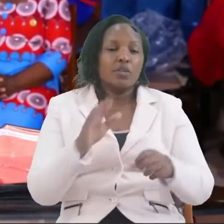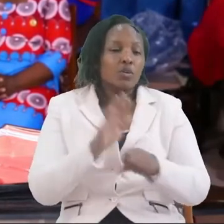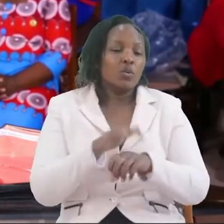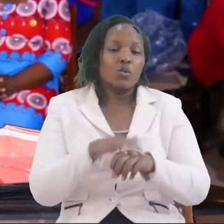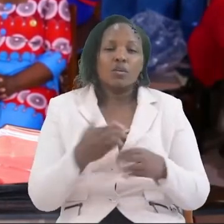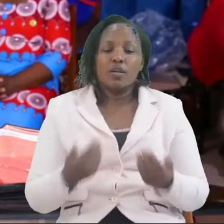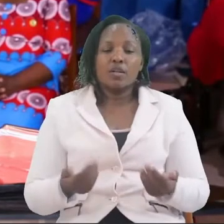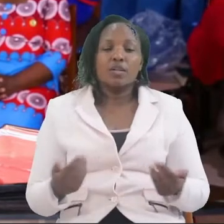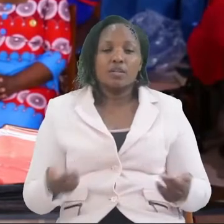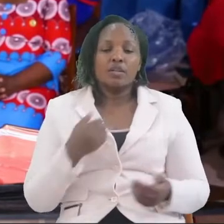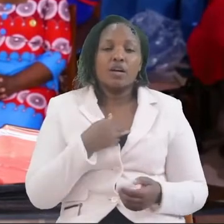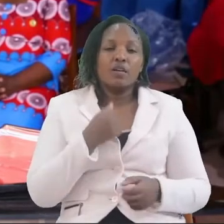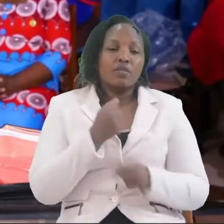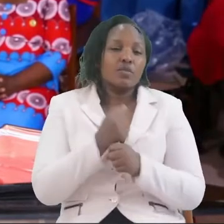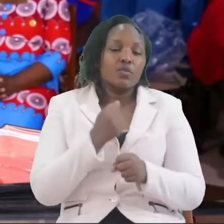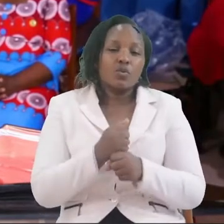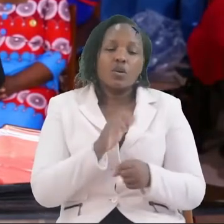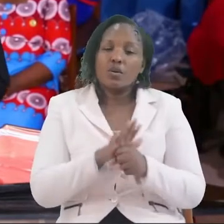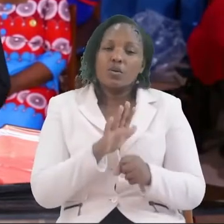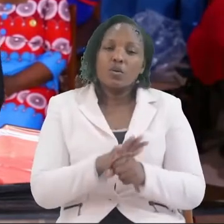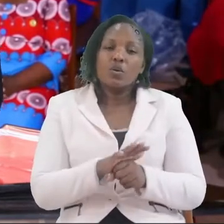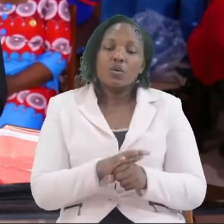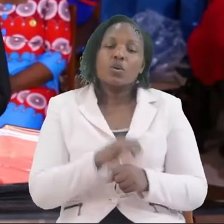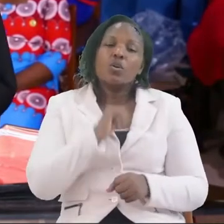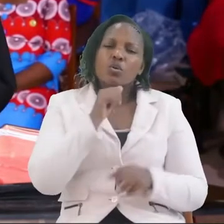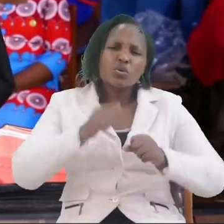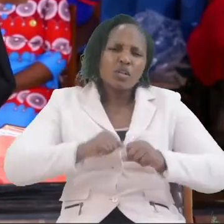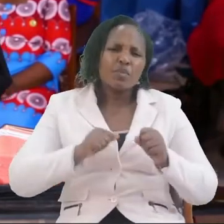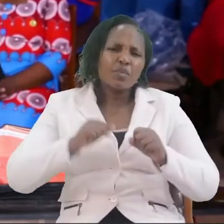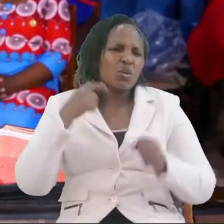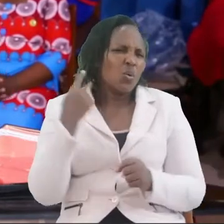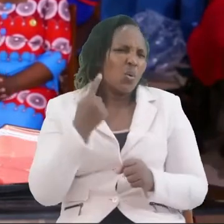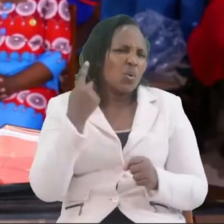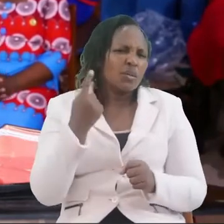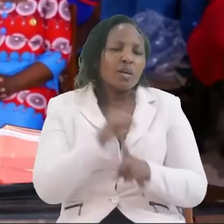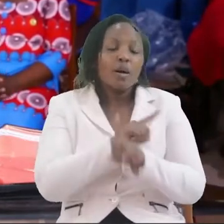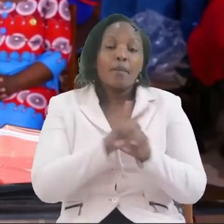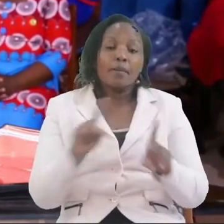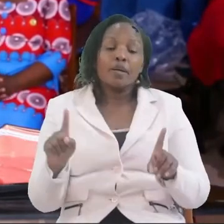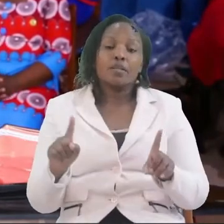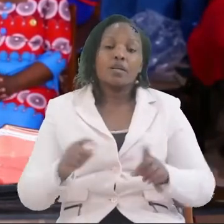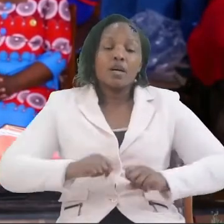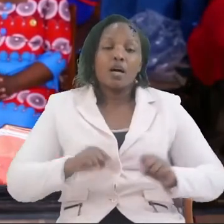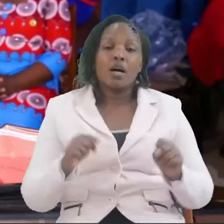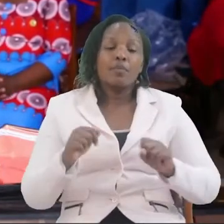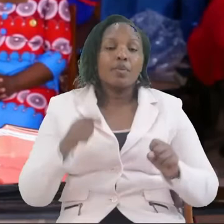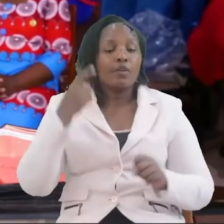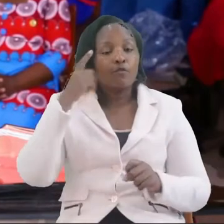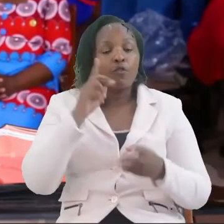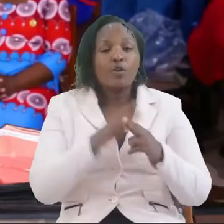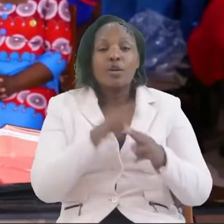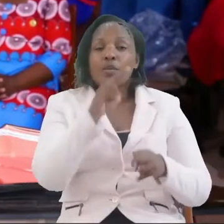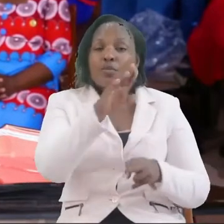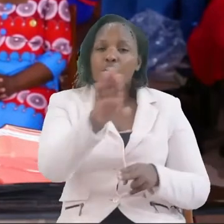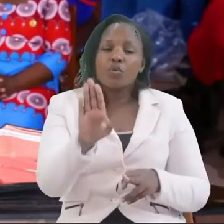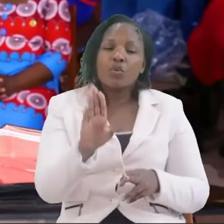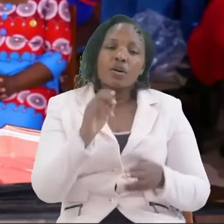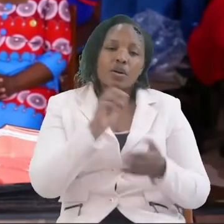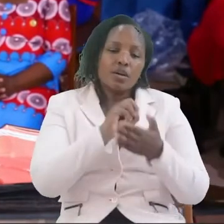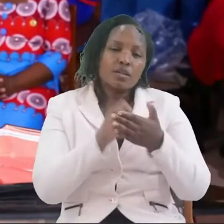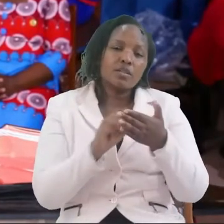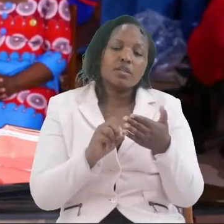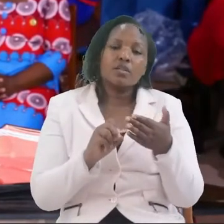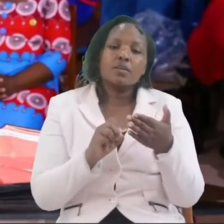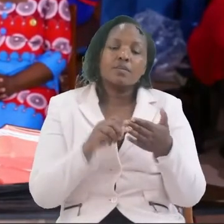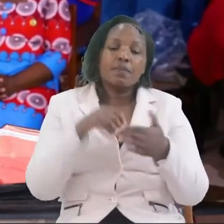mazuri na mengi unafanya. Usifurahie hayo mambo, lakini ufurahie kwa sababu jina lako